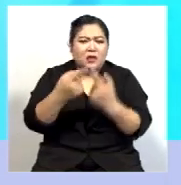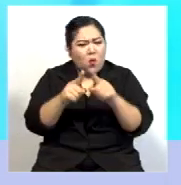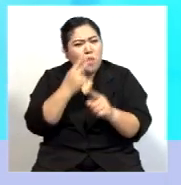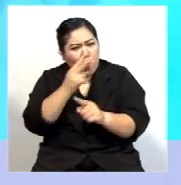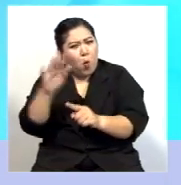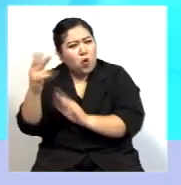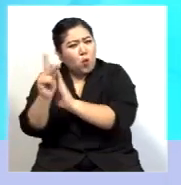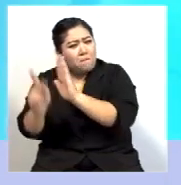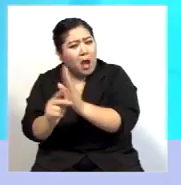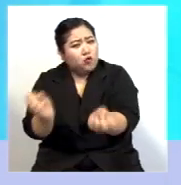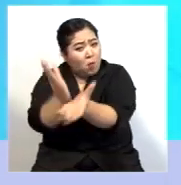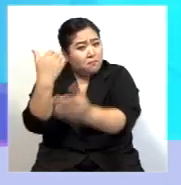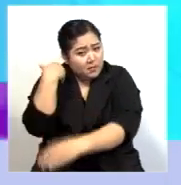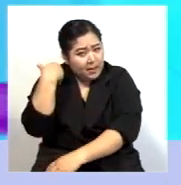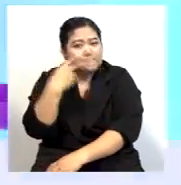รือไม